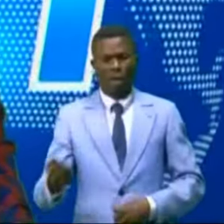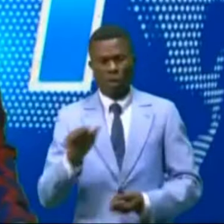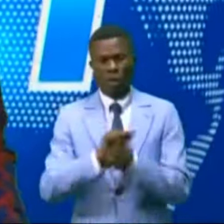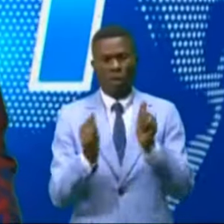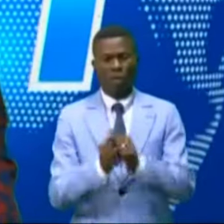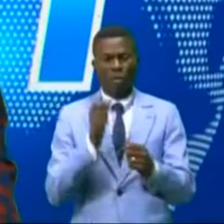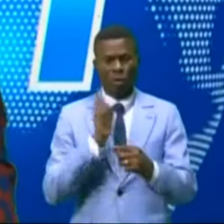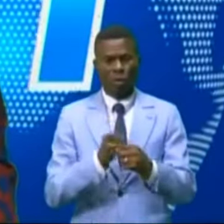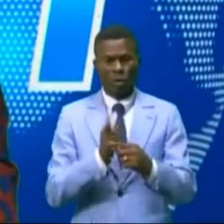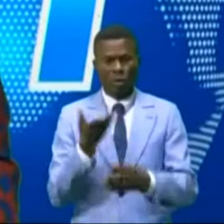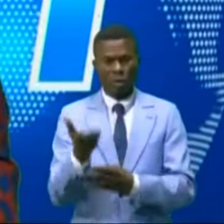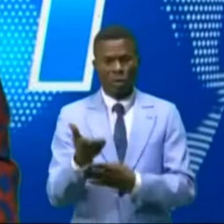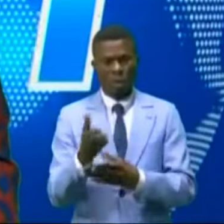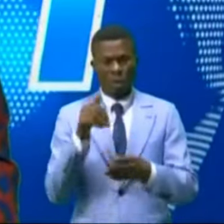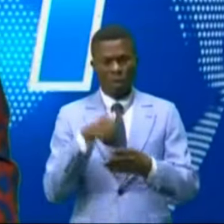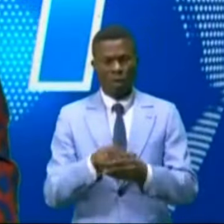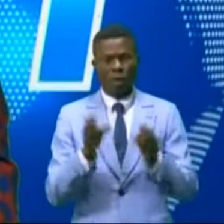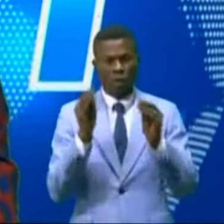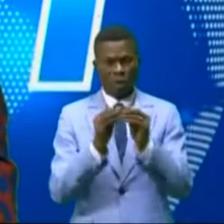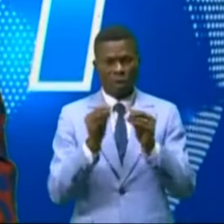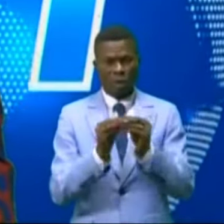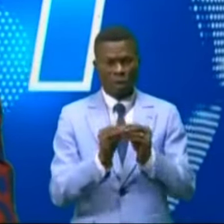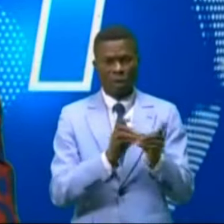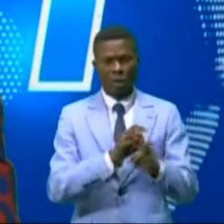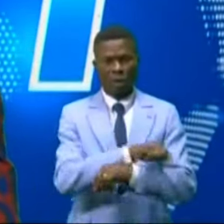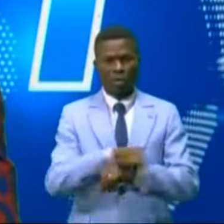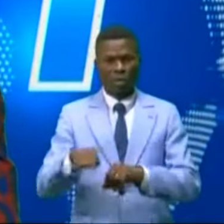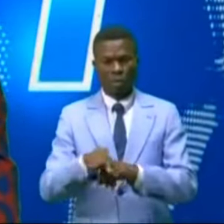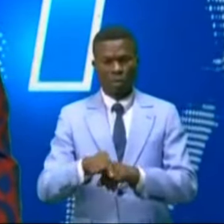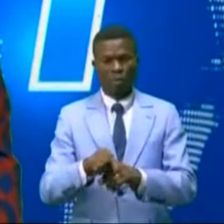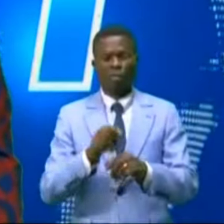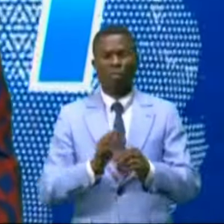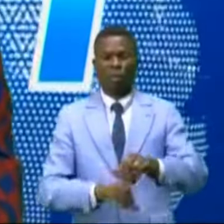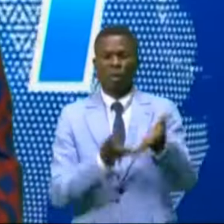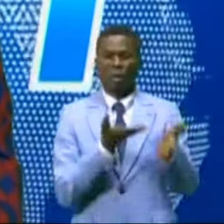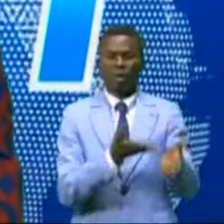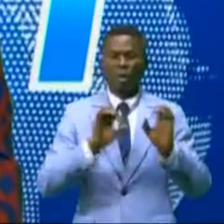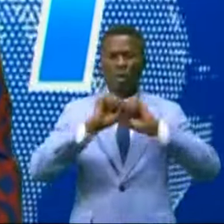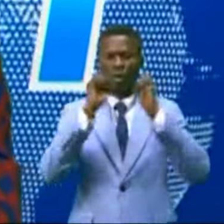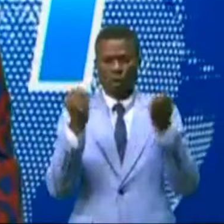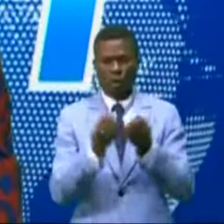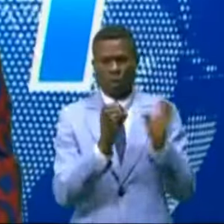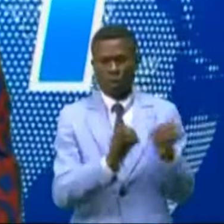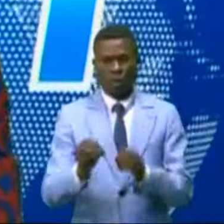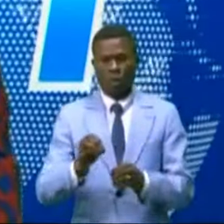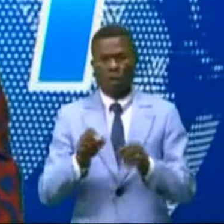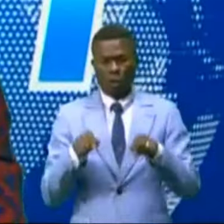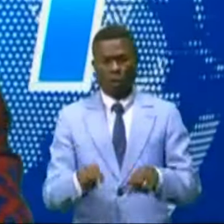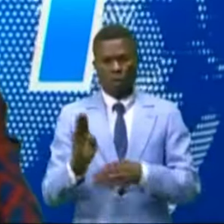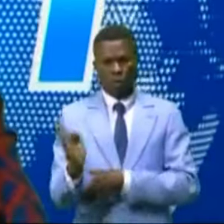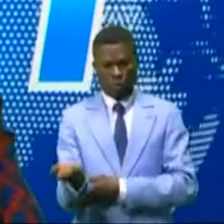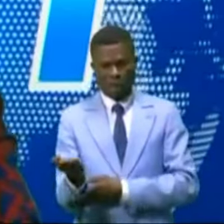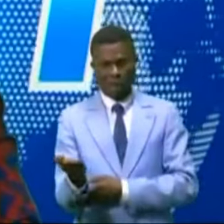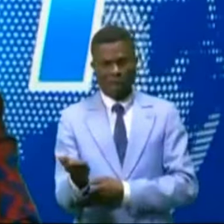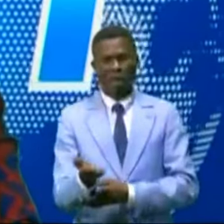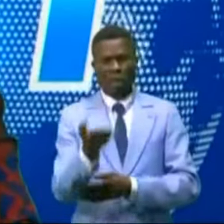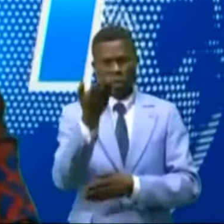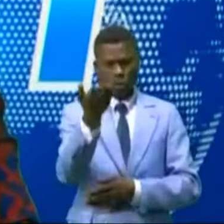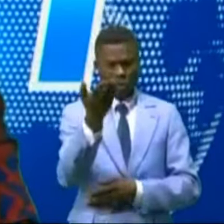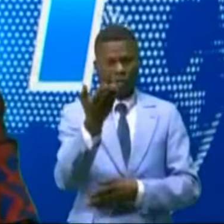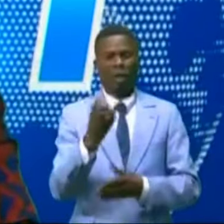situation difficile c'était au cours de la réunion de la direction des interventions social tenu ce matin Joë maquela et